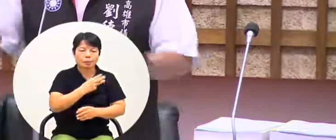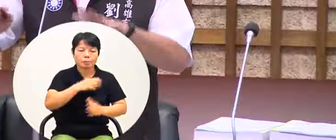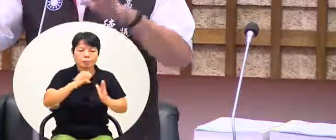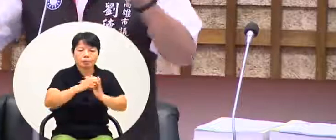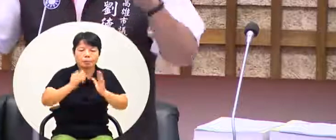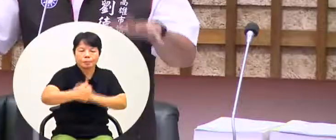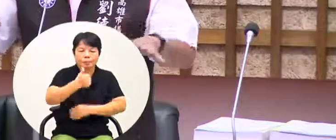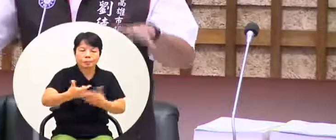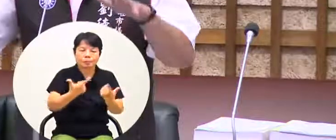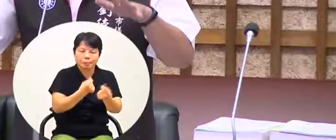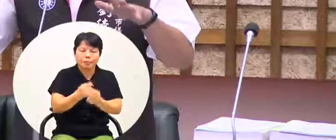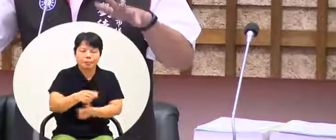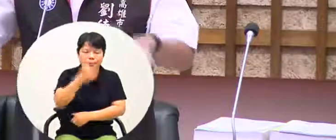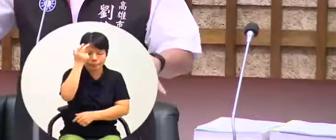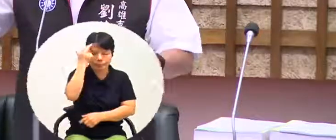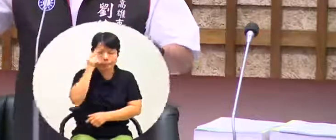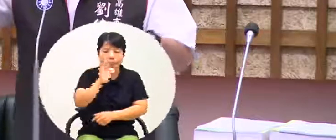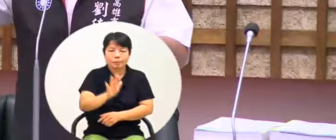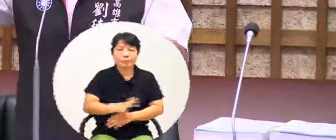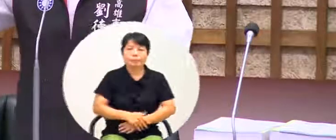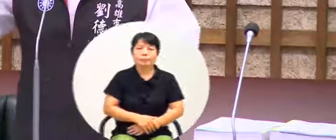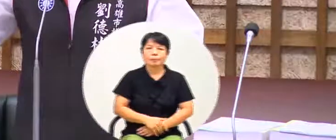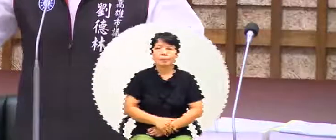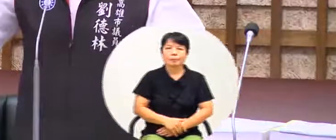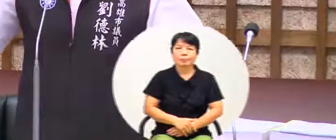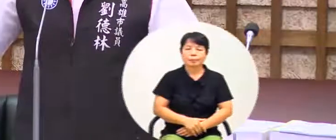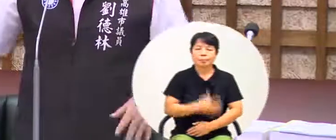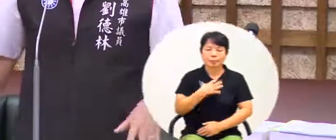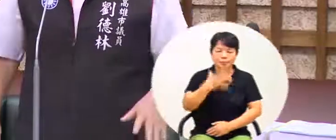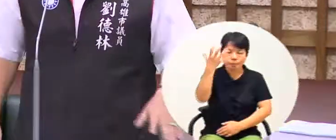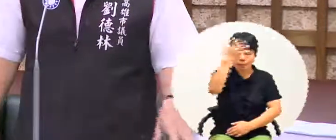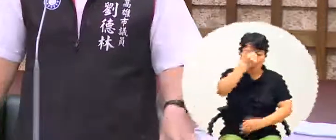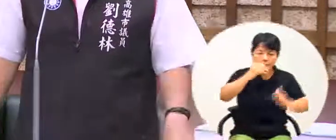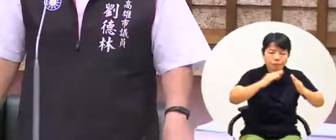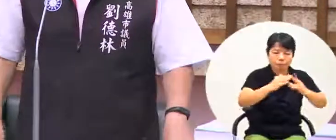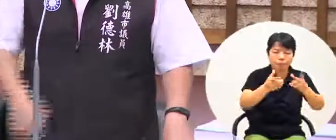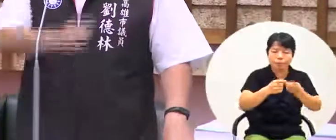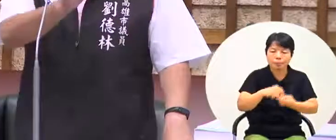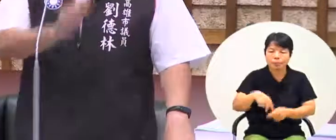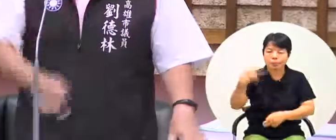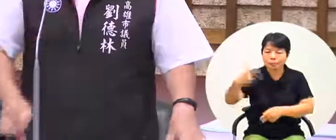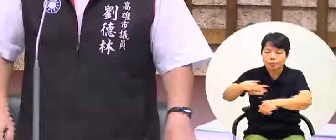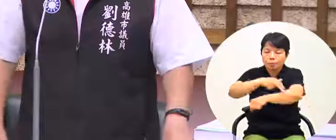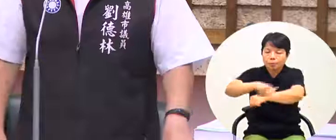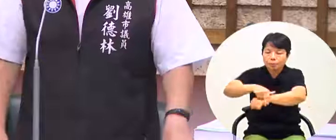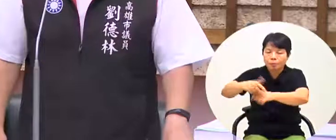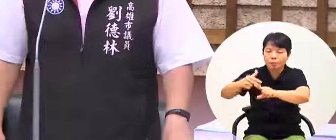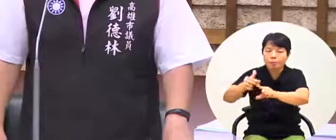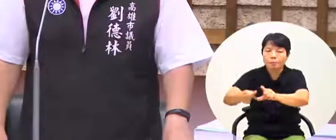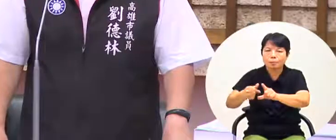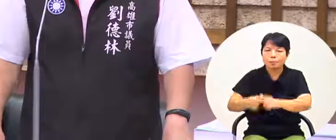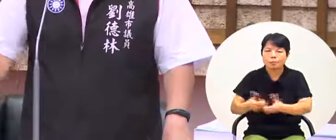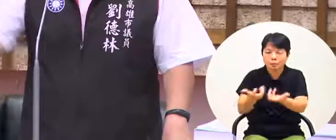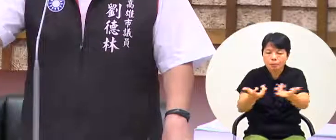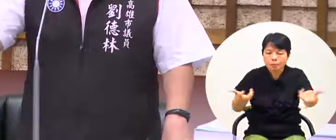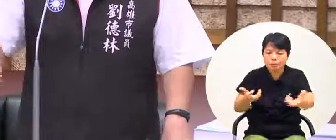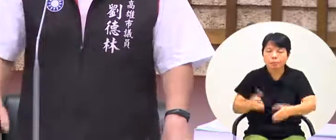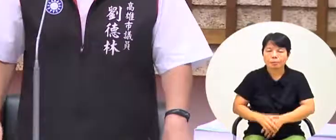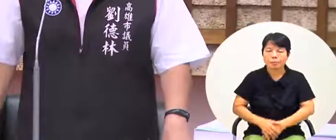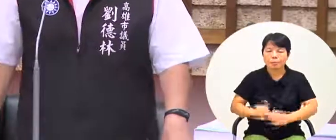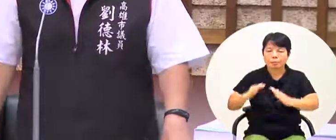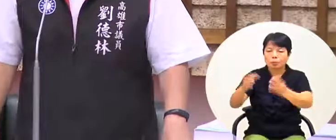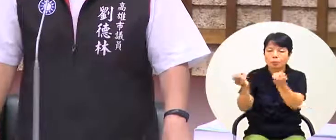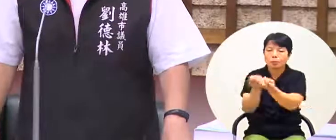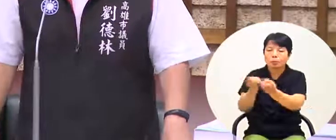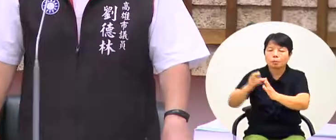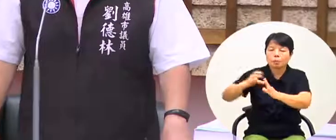希望是不是老旧的可以跟我们从化区能够一个区分。我在想都发局局长已经往前走一步，你